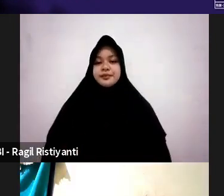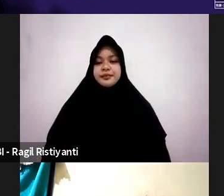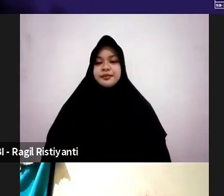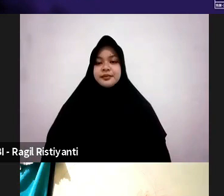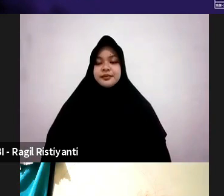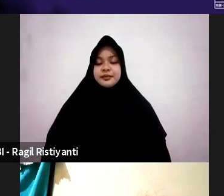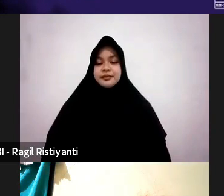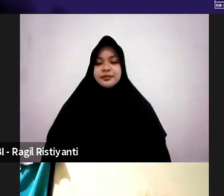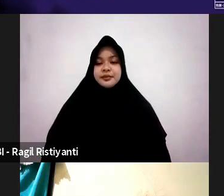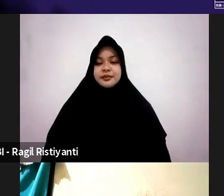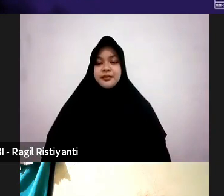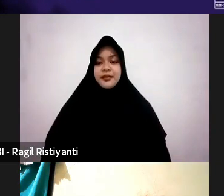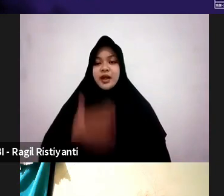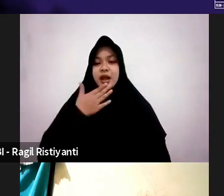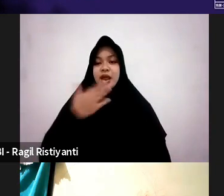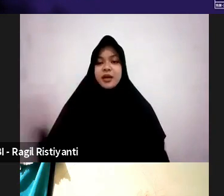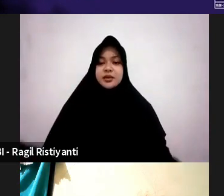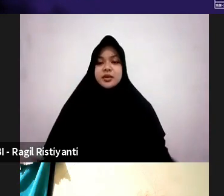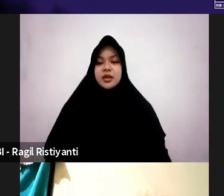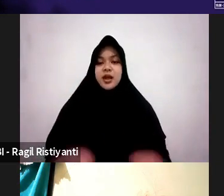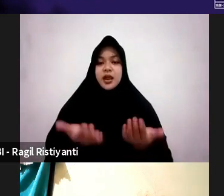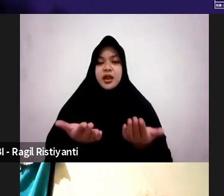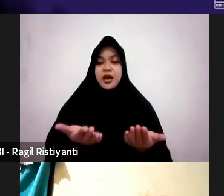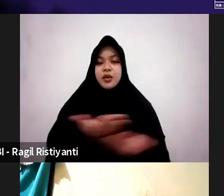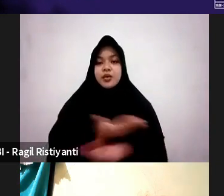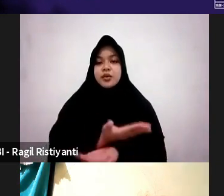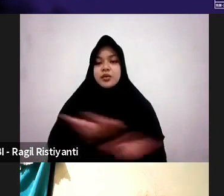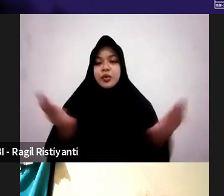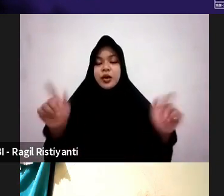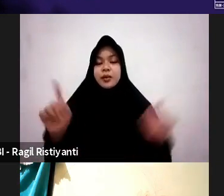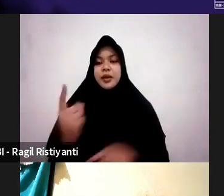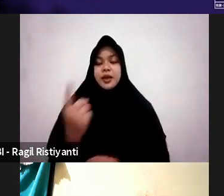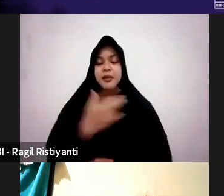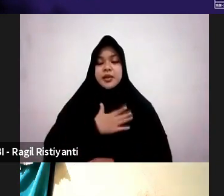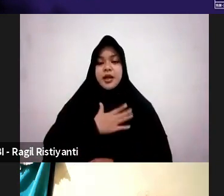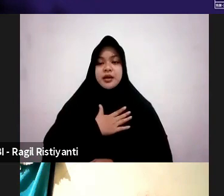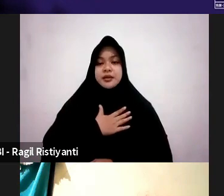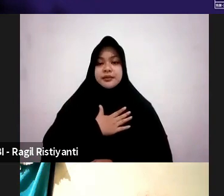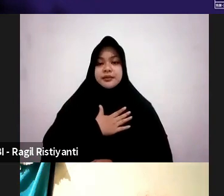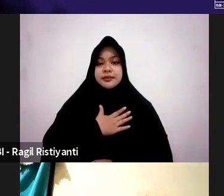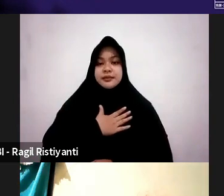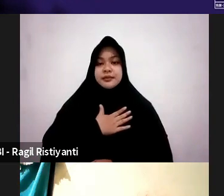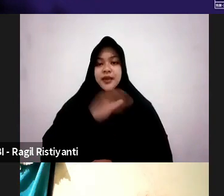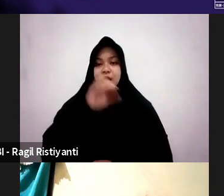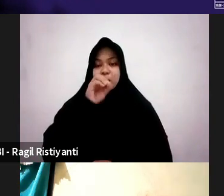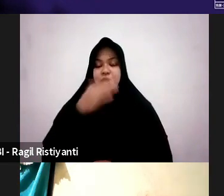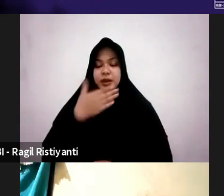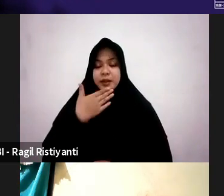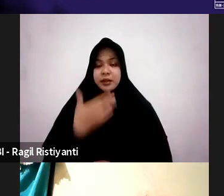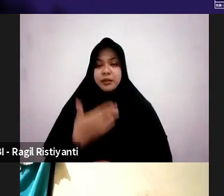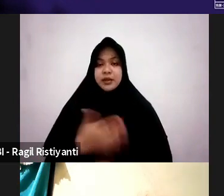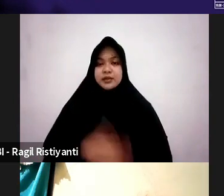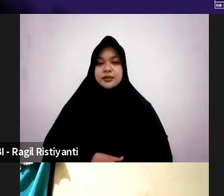salam sejahtera untuk kita semua pertama saya ucapkan terima kasih